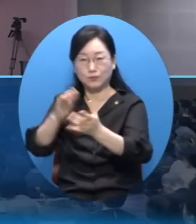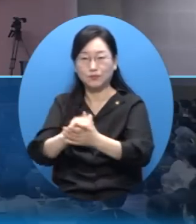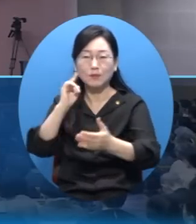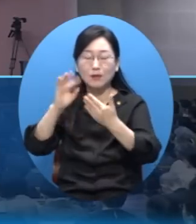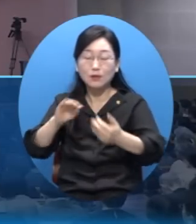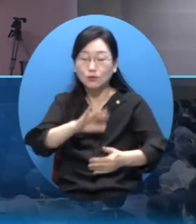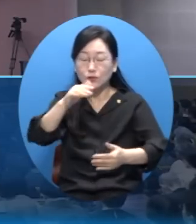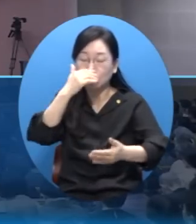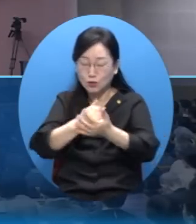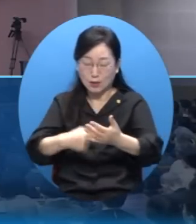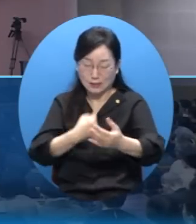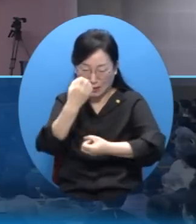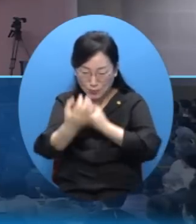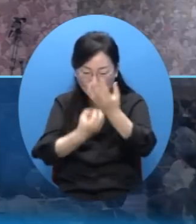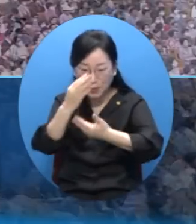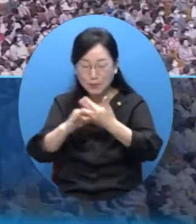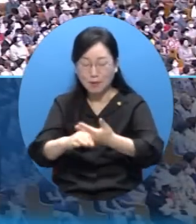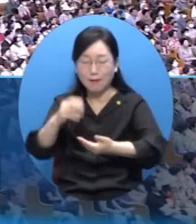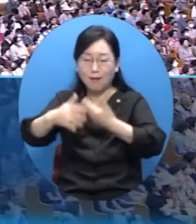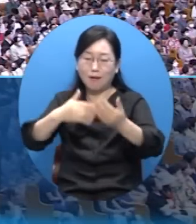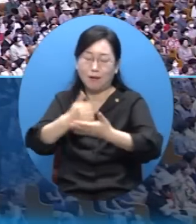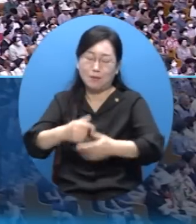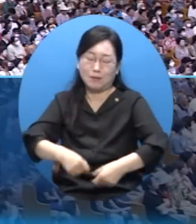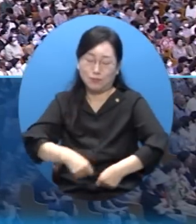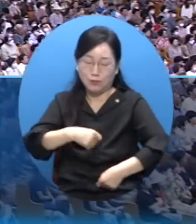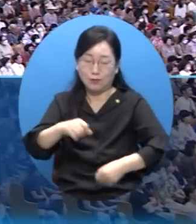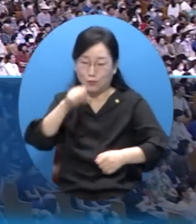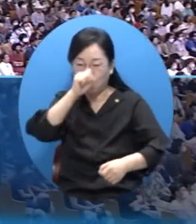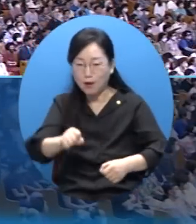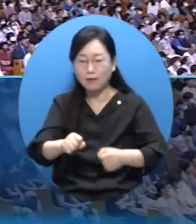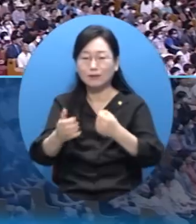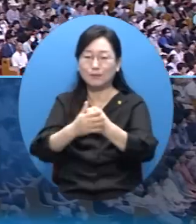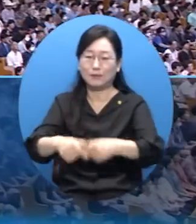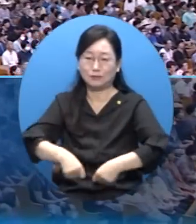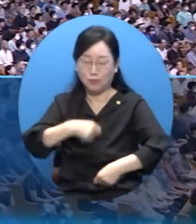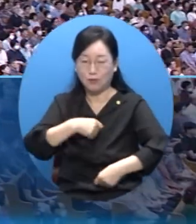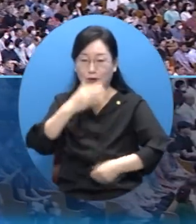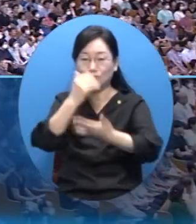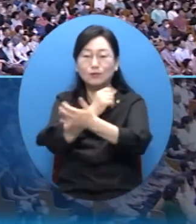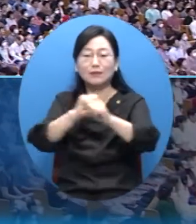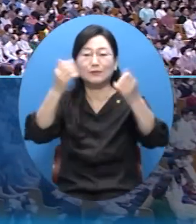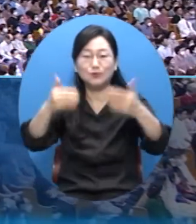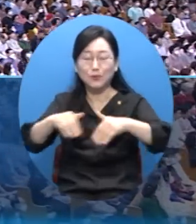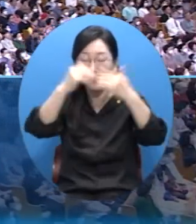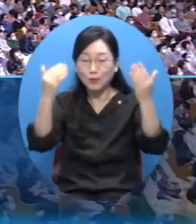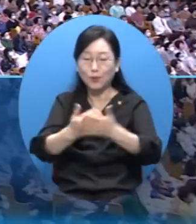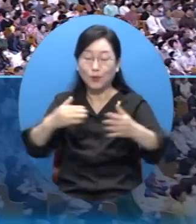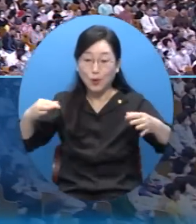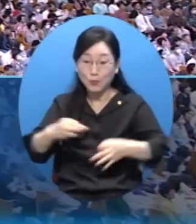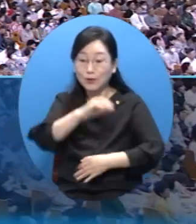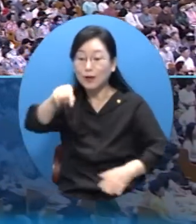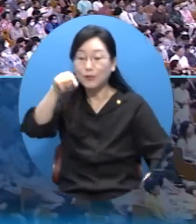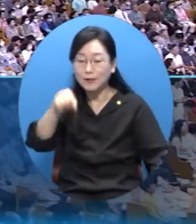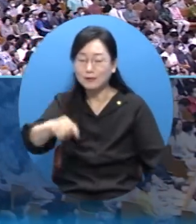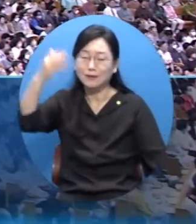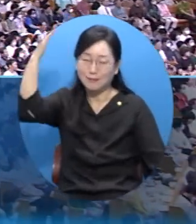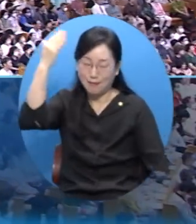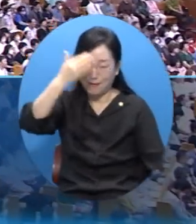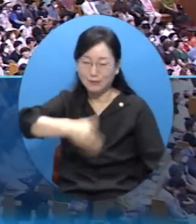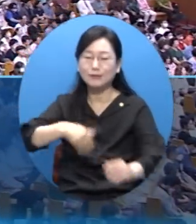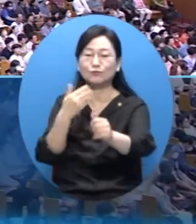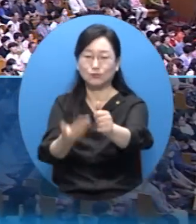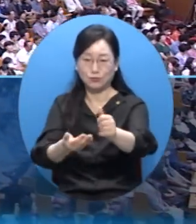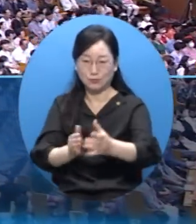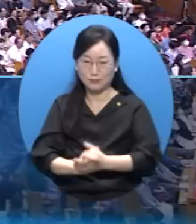우리 죄를 자백하면 그는 믿으시고 의로우사 우리 죄를 사하시며 우리를 모든 불의에서 깨끗하게 하실